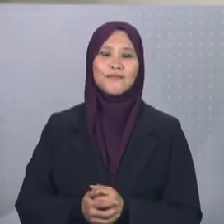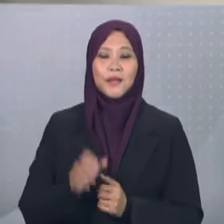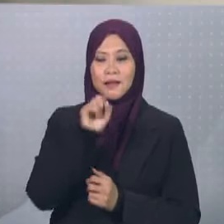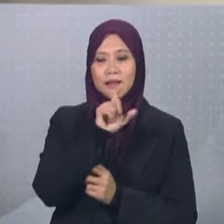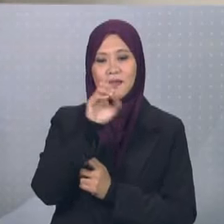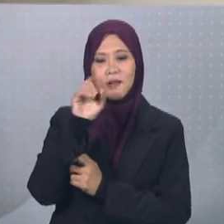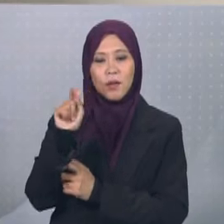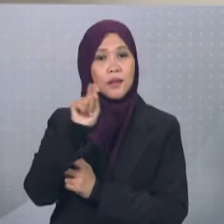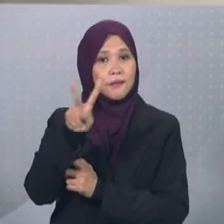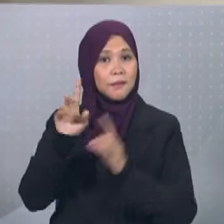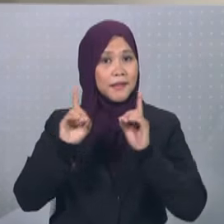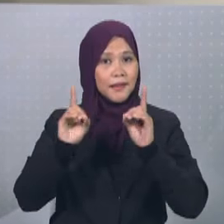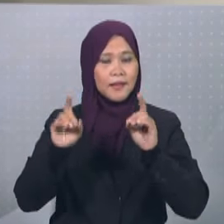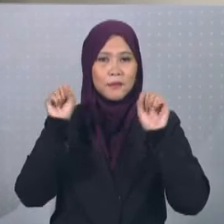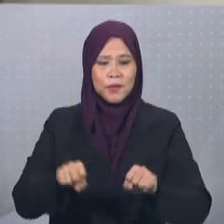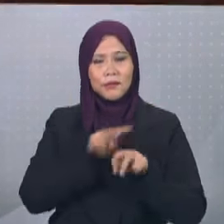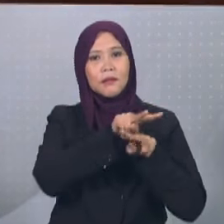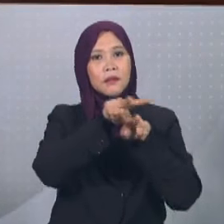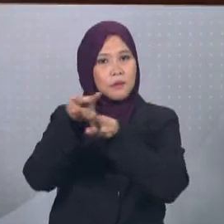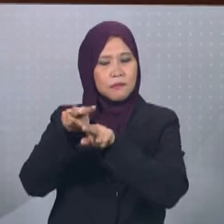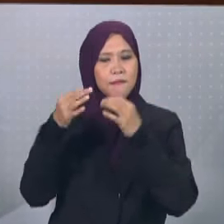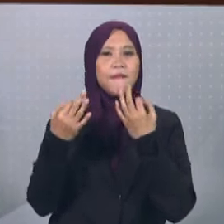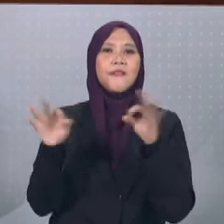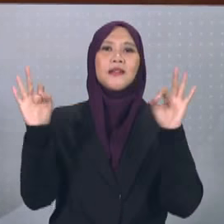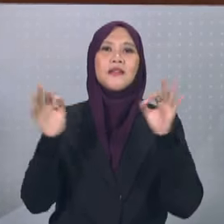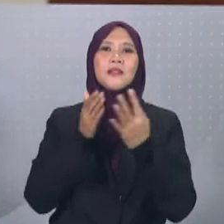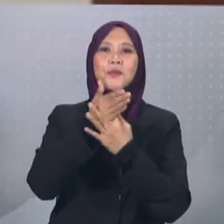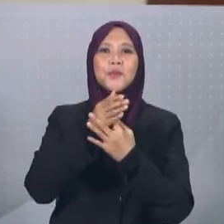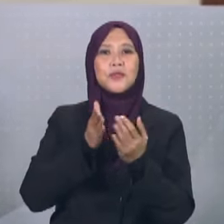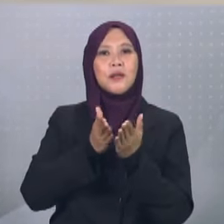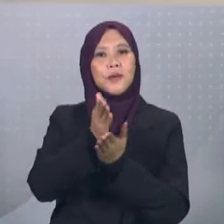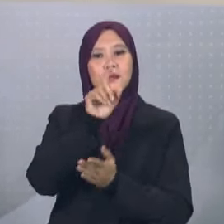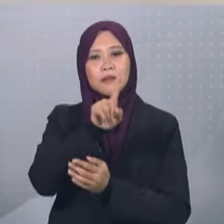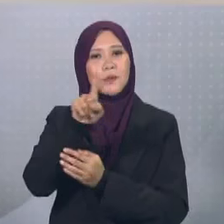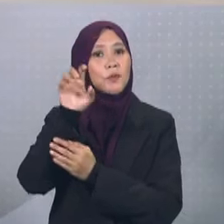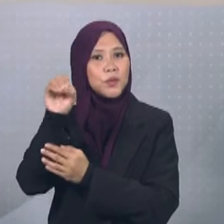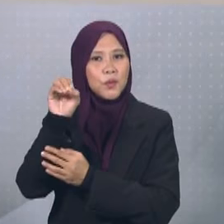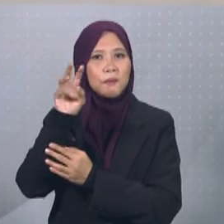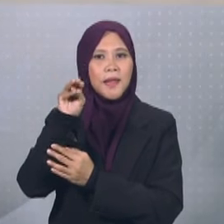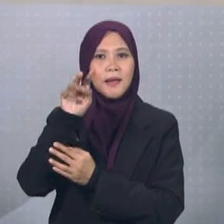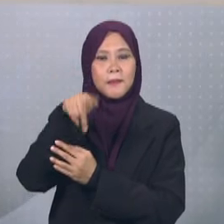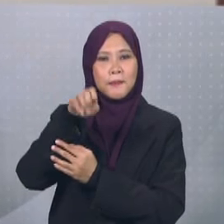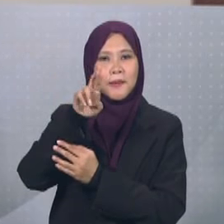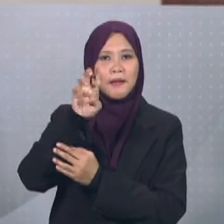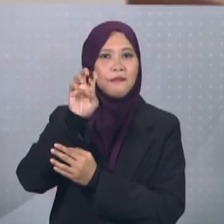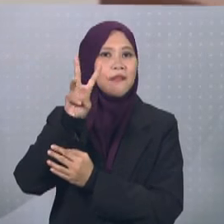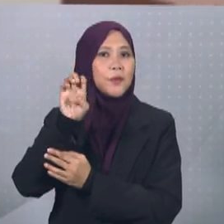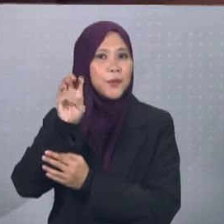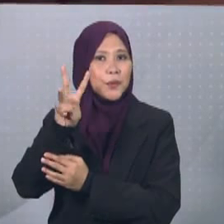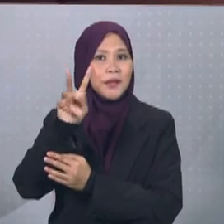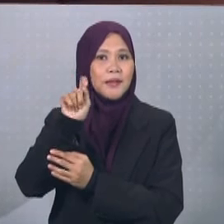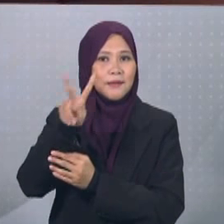Slot TV pendidikan itu juga boleh ditonton secara percuma menerusi saluran 110 My Preview TV atau